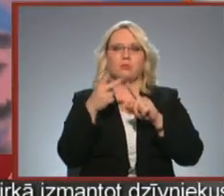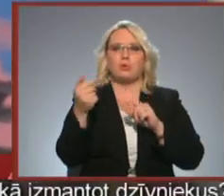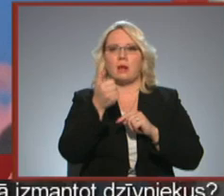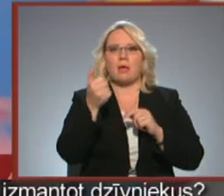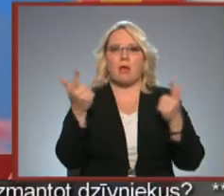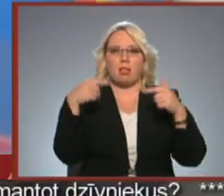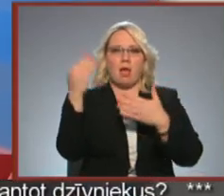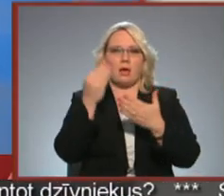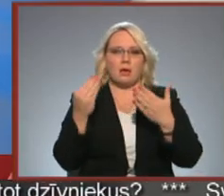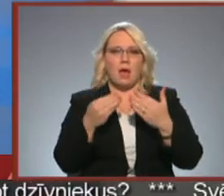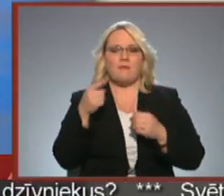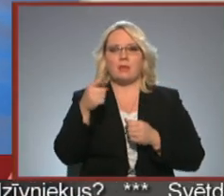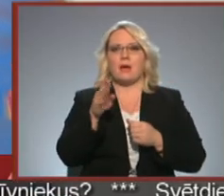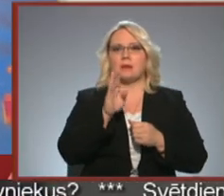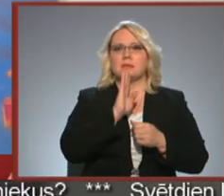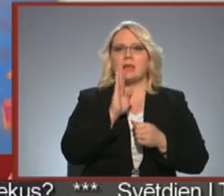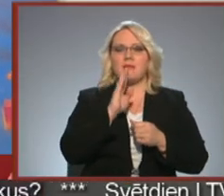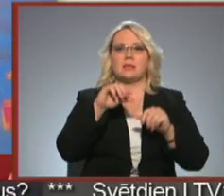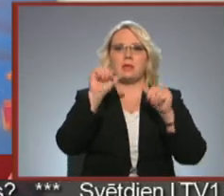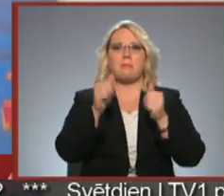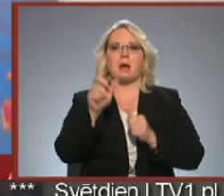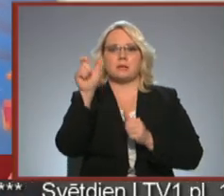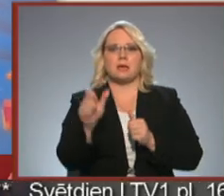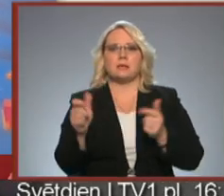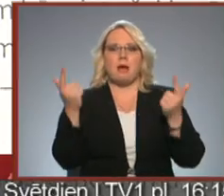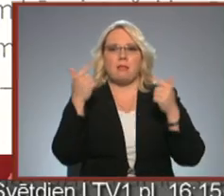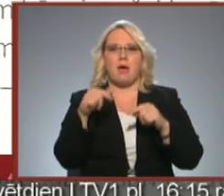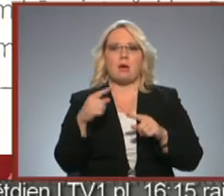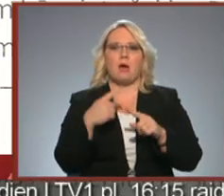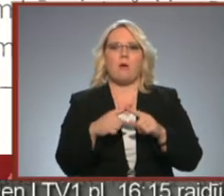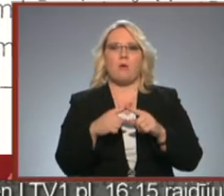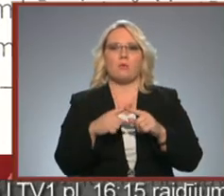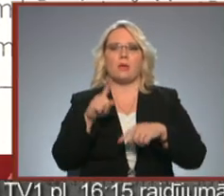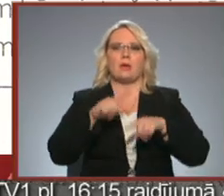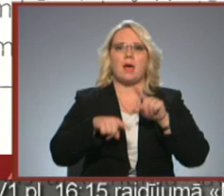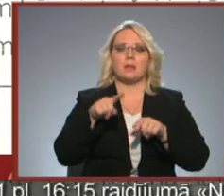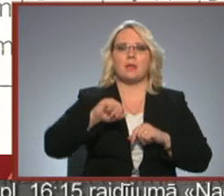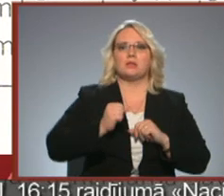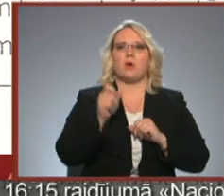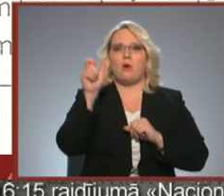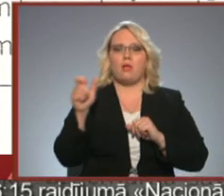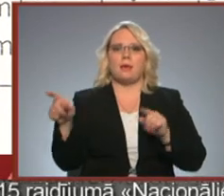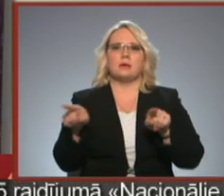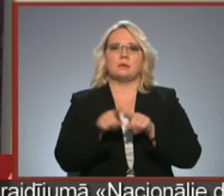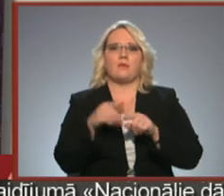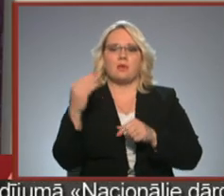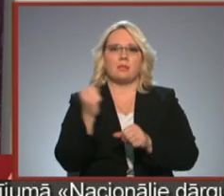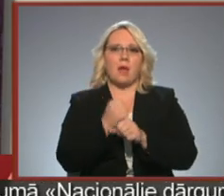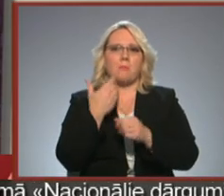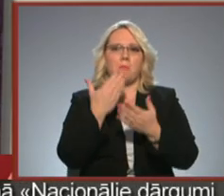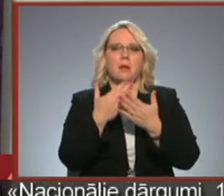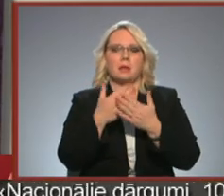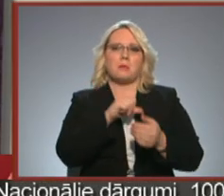laikā. Portretētās sievietes ir mākslinieces laikabiedres, draudzenes, radinieces, kolēģes, kā arī vienā darbā atainot